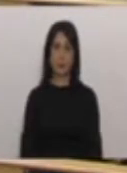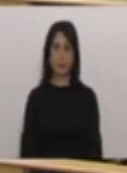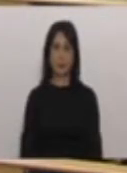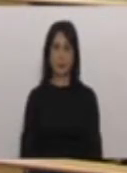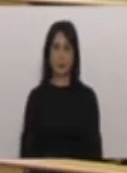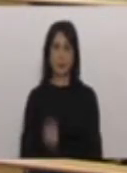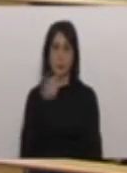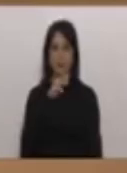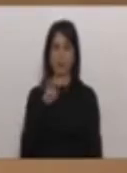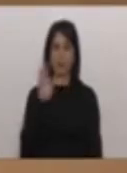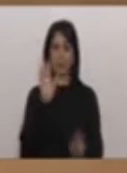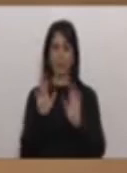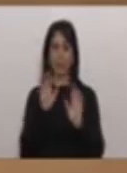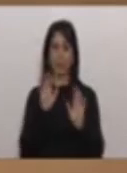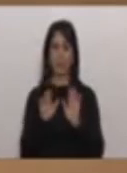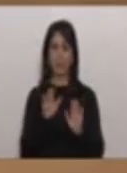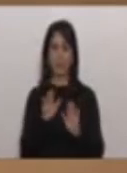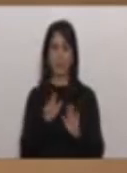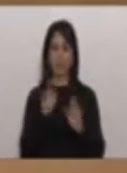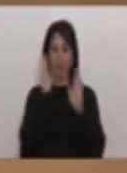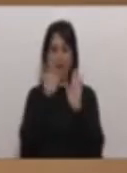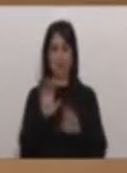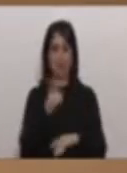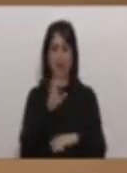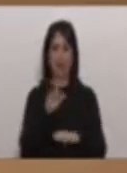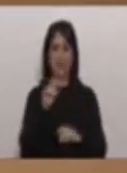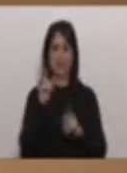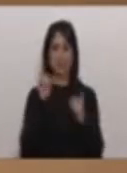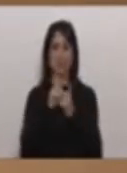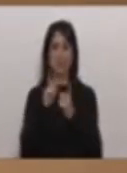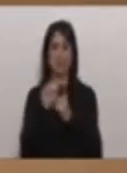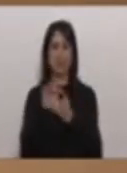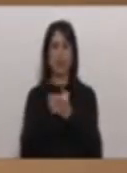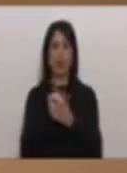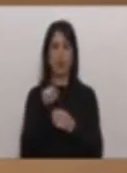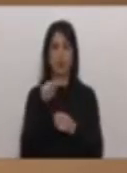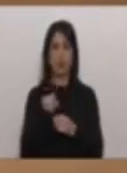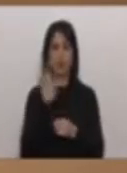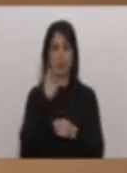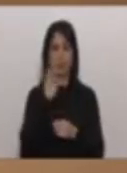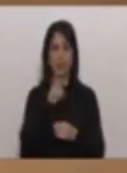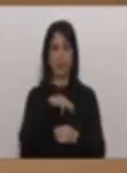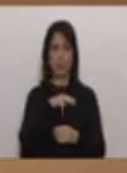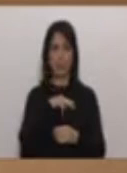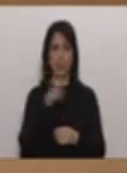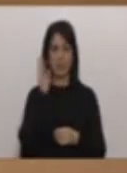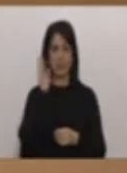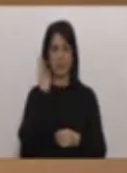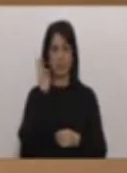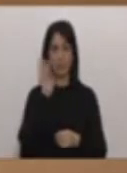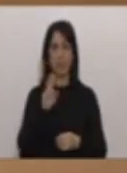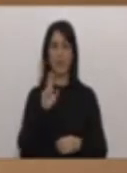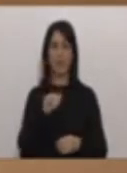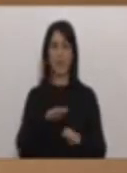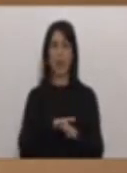პრემიერ მინისტრის ხელმძღვანელობით არ ტოვებს არცერთ ფორუმს ევროკავშირში. მაშინ, როდესაც საპარლამენტო დიპლომატია და